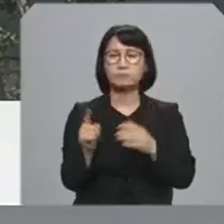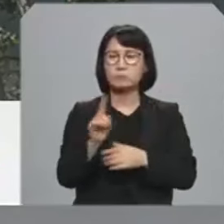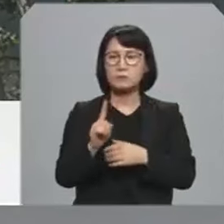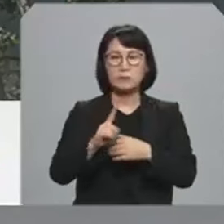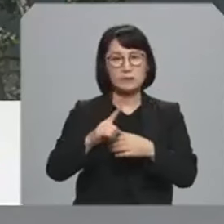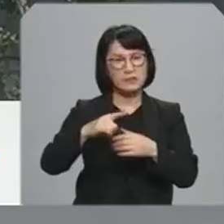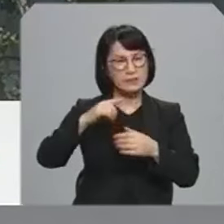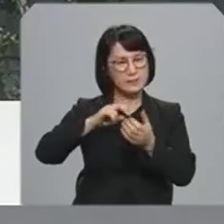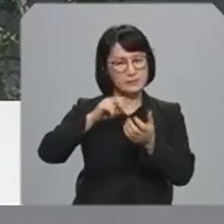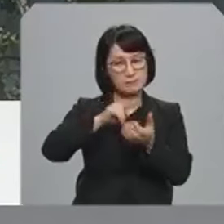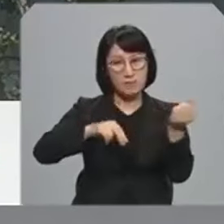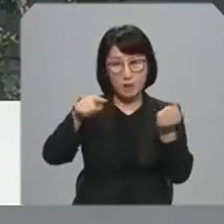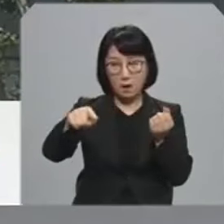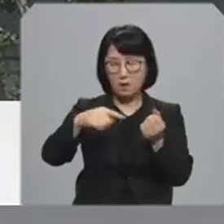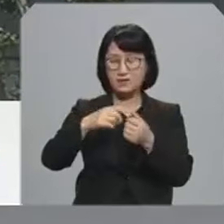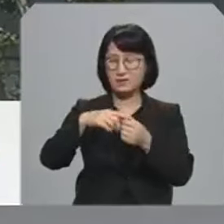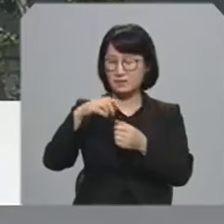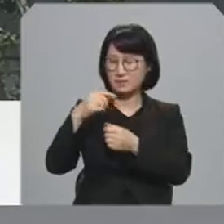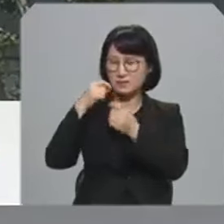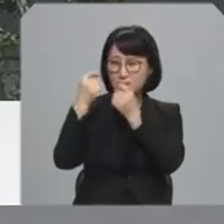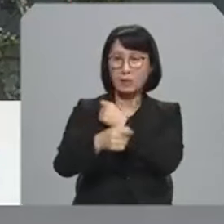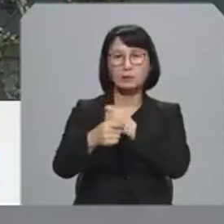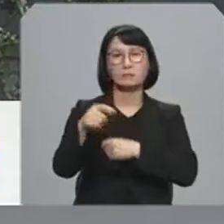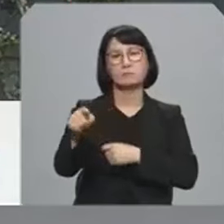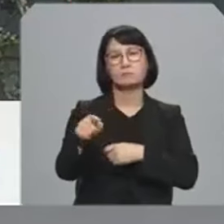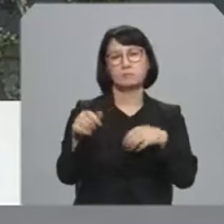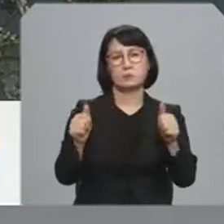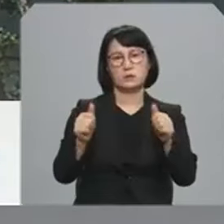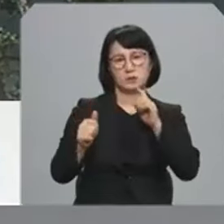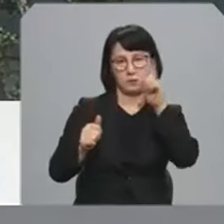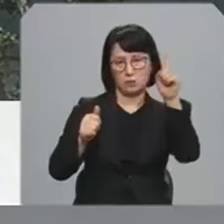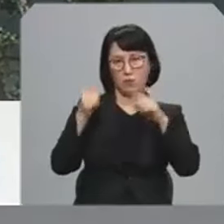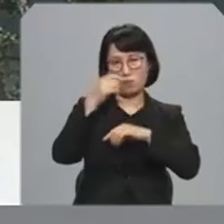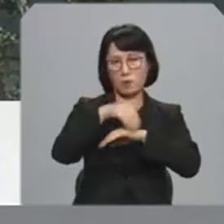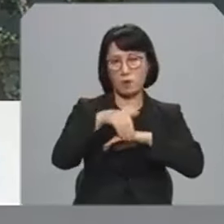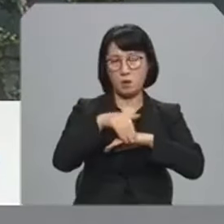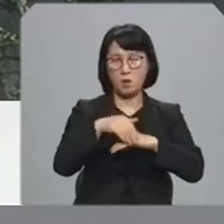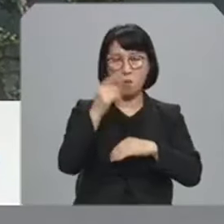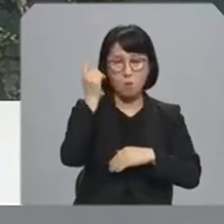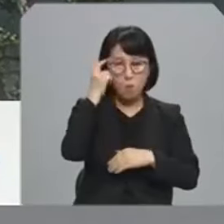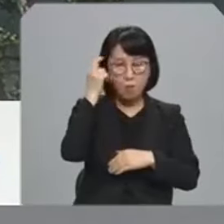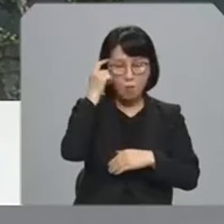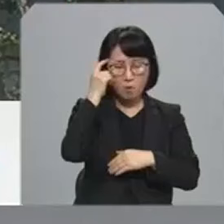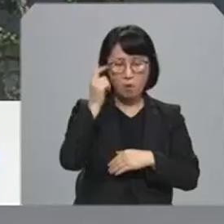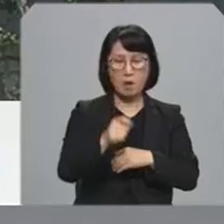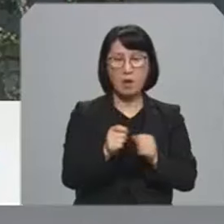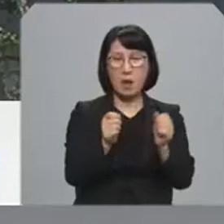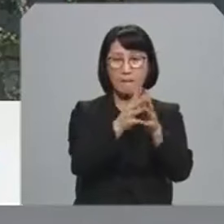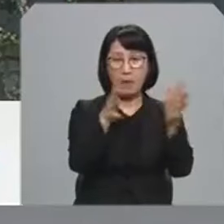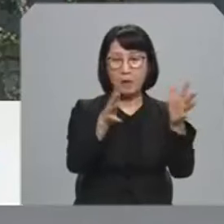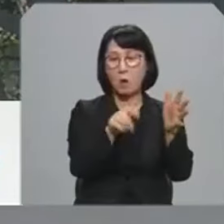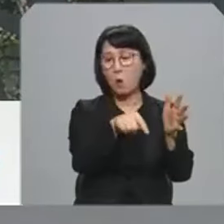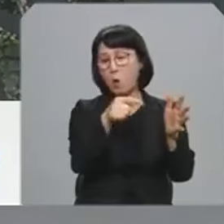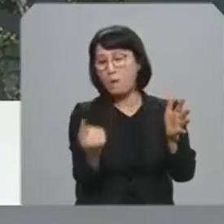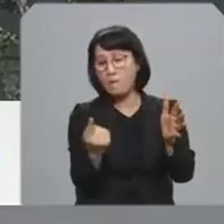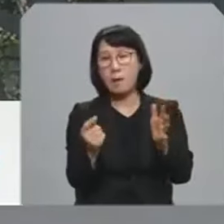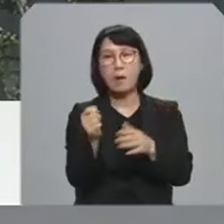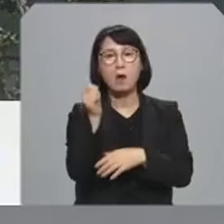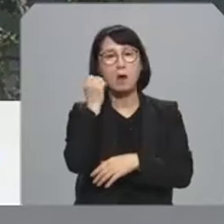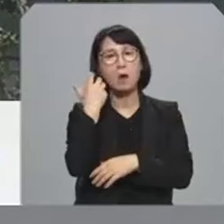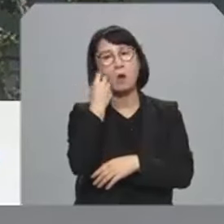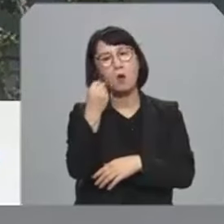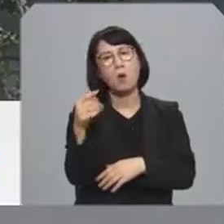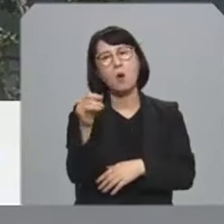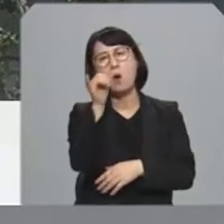측을 상대로 소송을 검토하고 있습니다. 아파트 단지 바로 옆에 영업 중인 모텔이 있는가 하면 누수 등